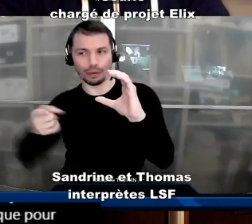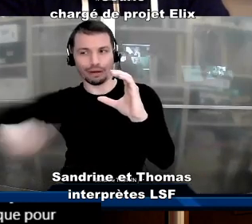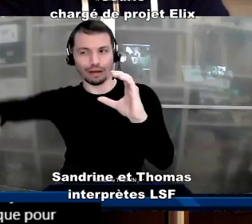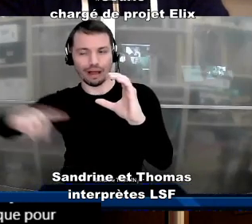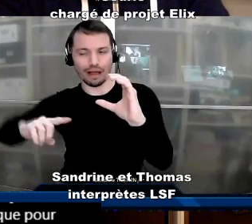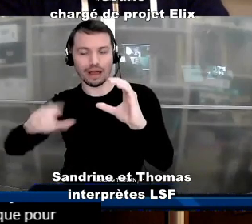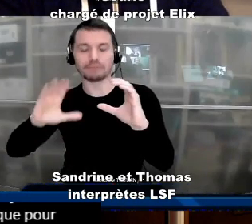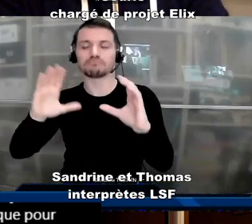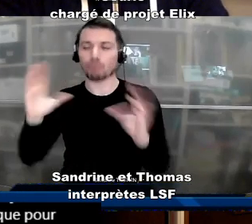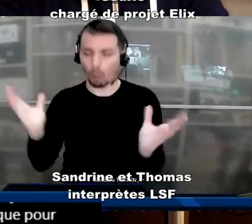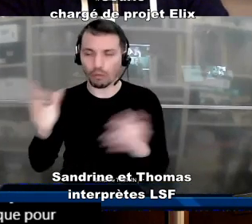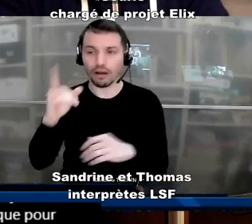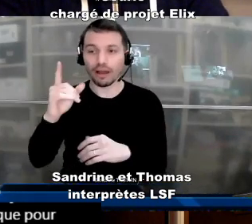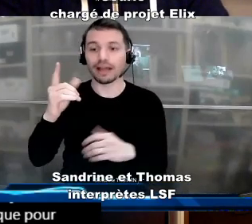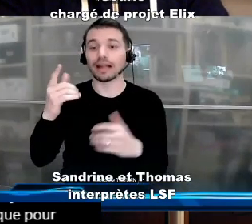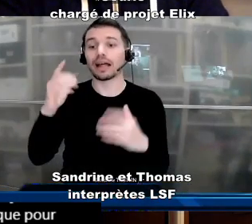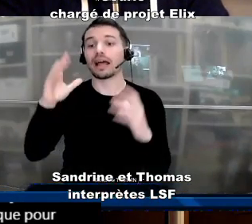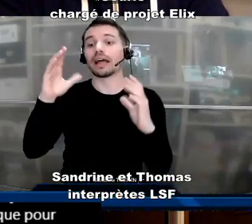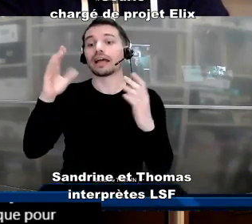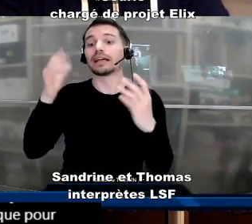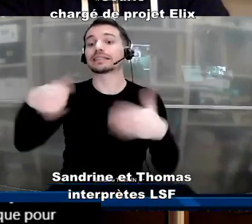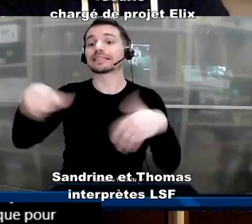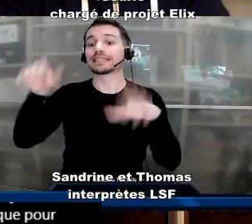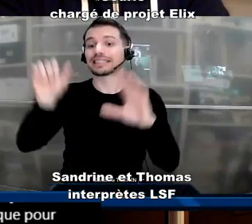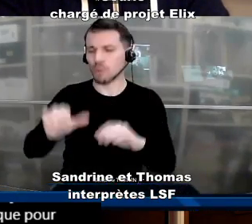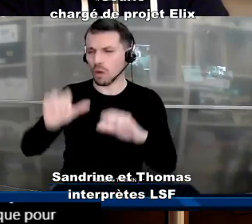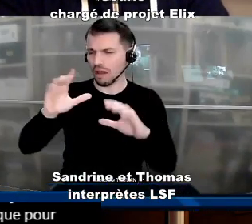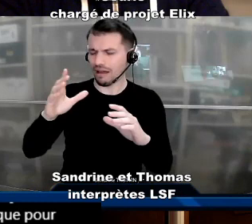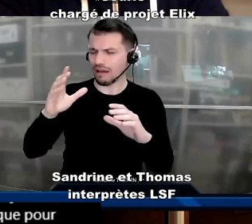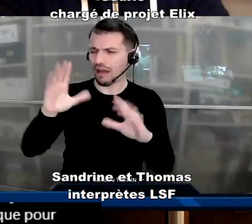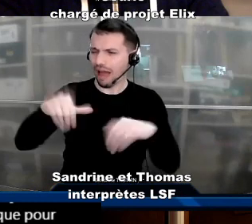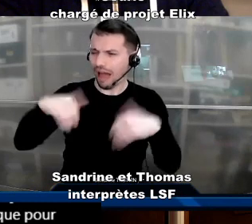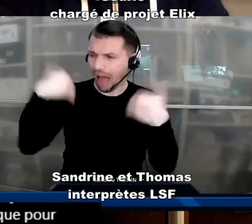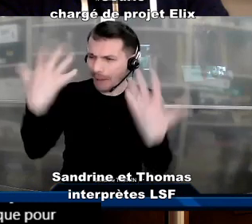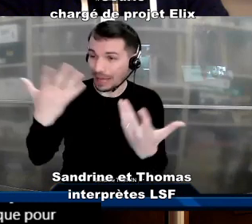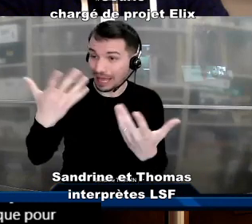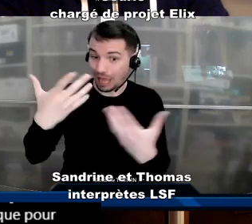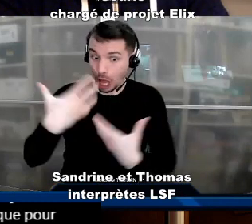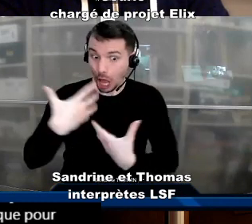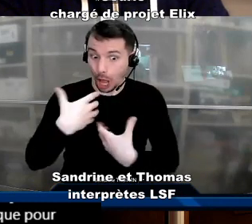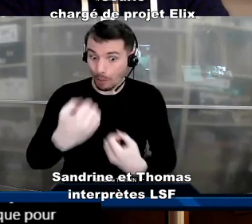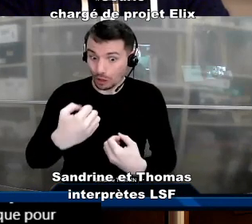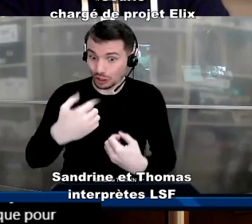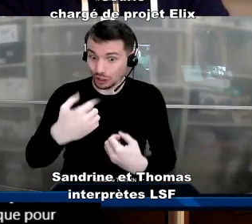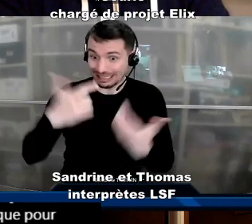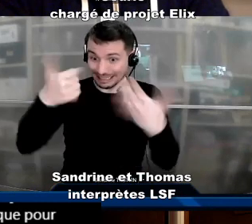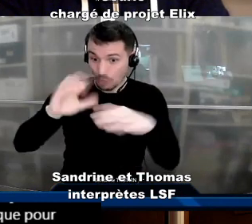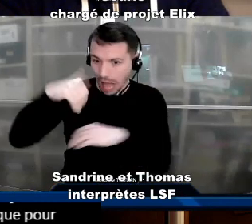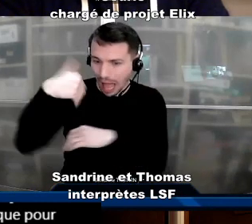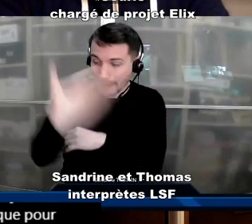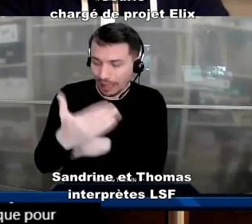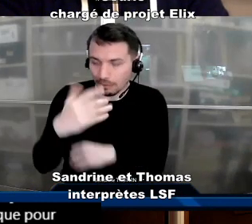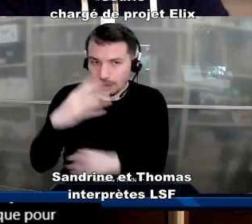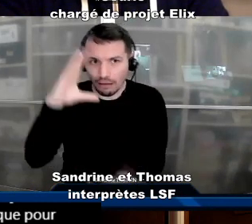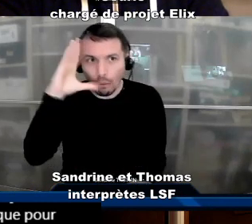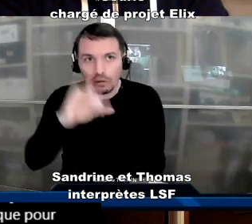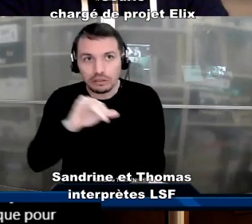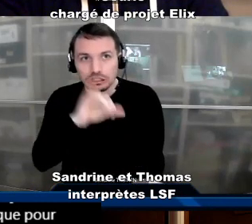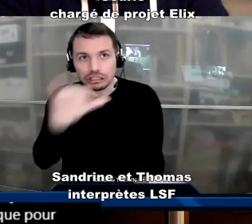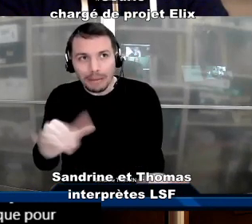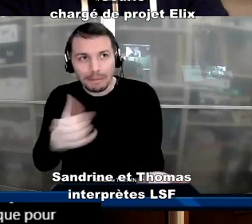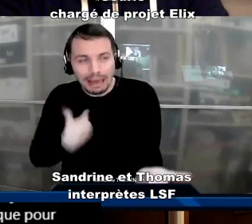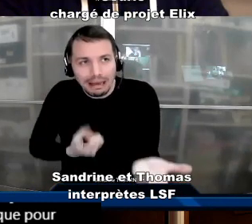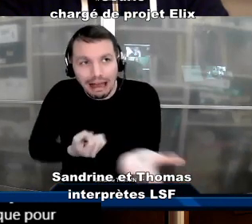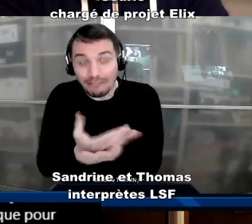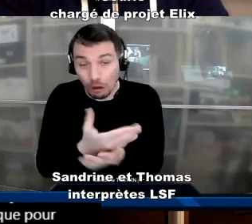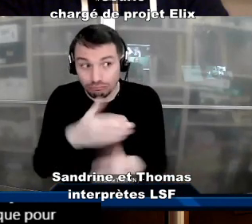j'étais embauché, j'en ai discuté avec mon directeur. Je lui ai dit, mais en fait, je t'en ai jamais parlé, mais dans ma famille, il y a des personnes